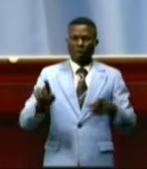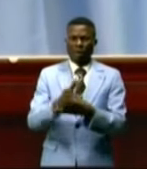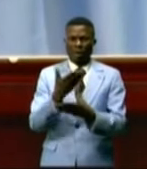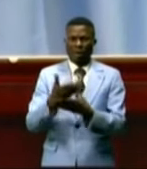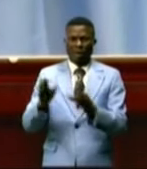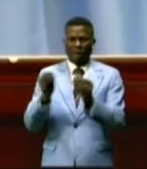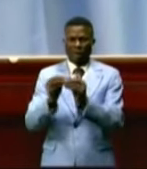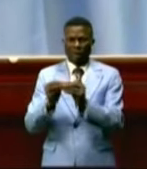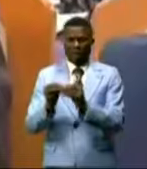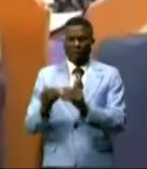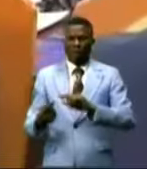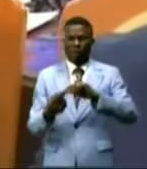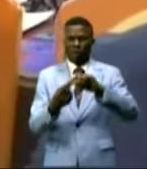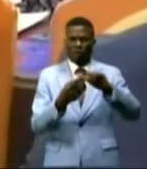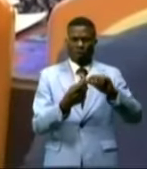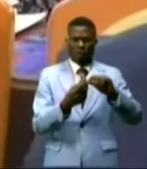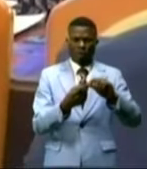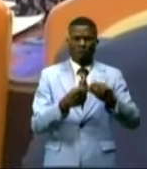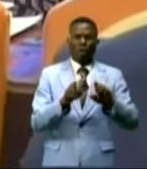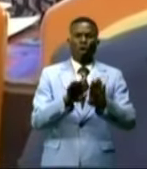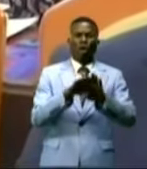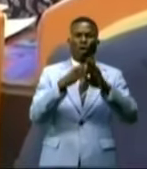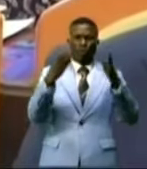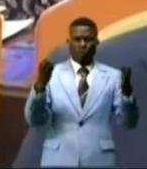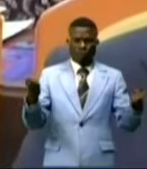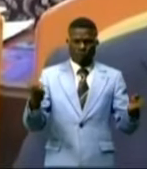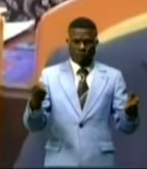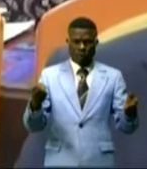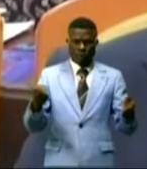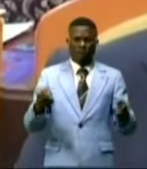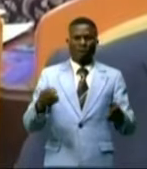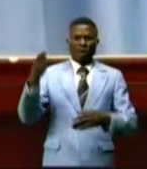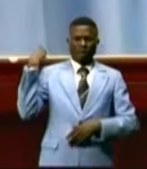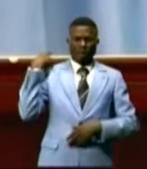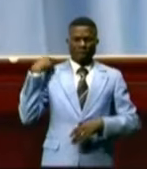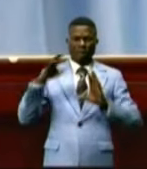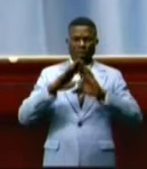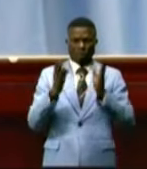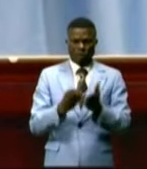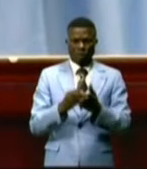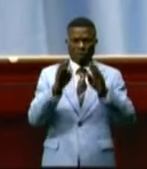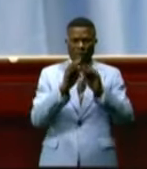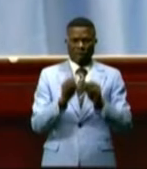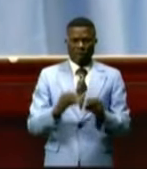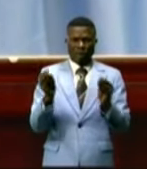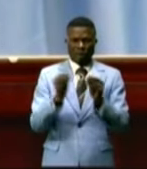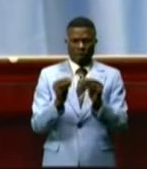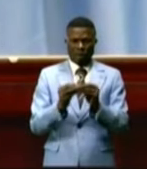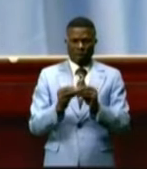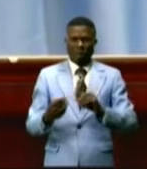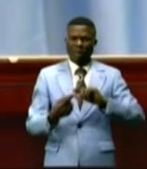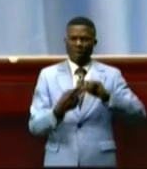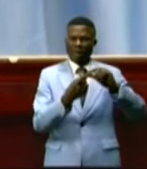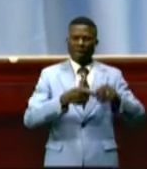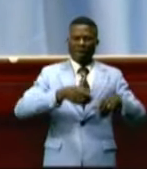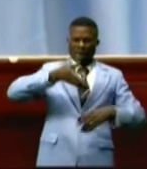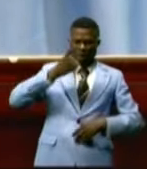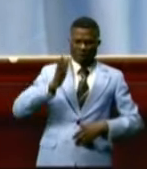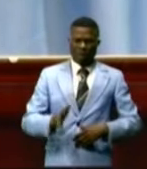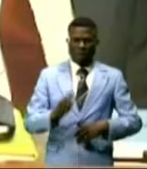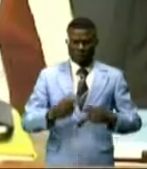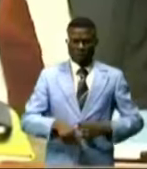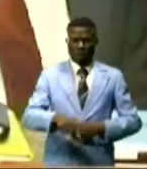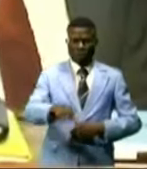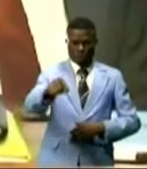session extraordinaire inaugurale d'une législature et la session extraordinaire en cours